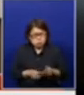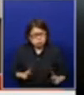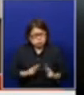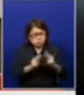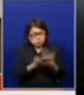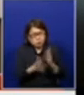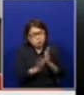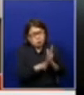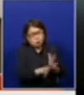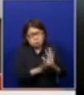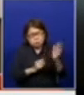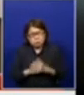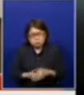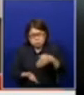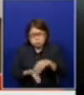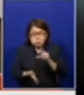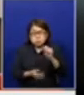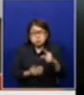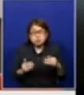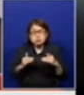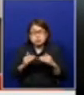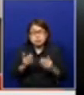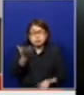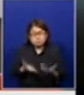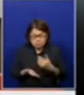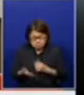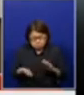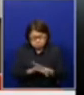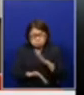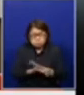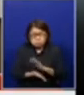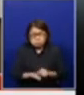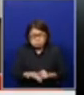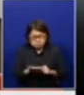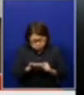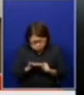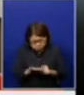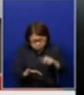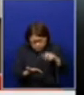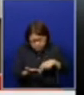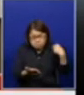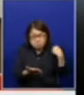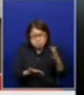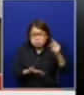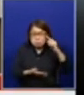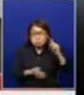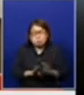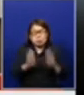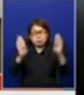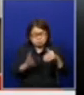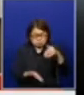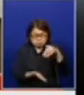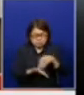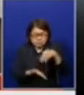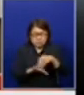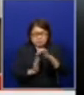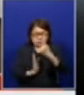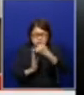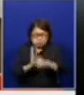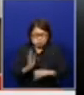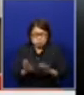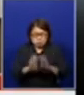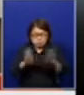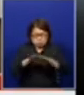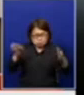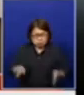ไอ้ศูนย์ดำรงธรรมเนี่ยมันเป็นเอกสารส่งมาไม่รู้อ่านหรือไม่อ่านตั้งโต๊ะหน้าศาลากลางเลยท่านประธานครับแหมมันจำกัดด้วยเ